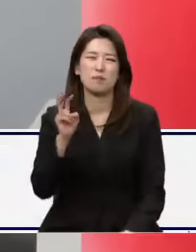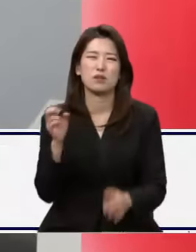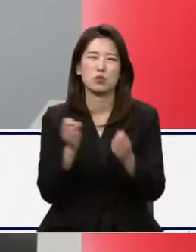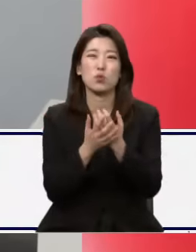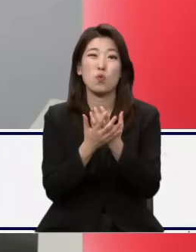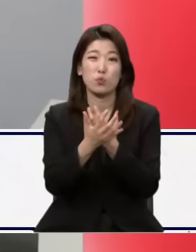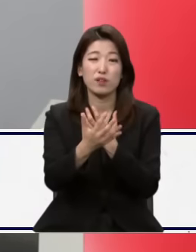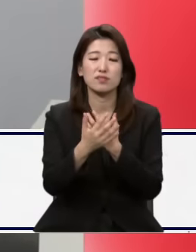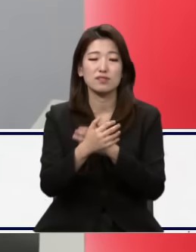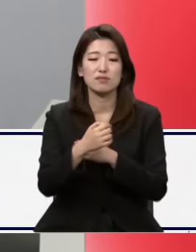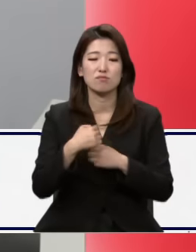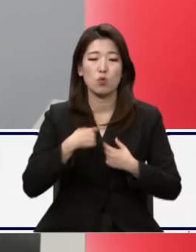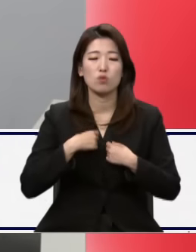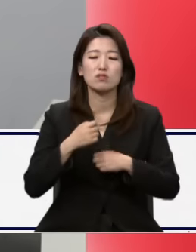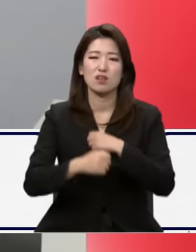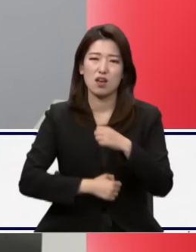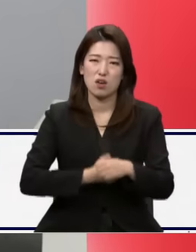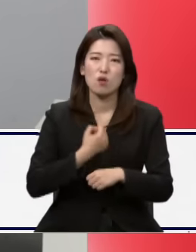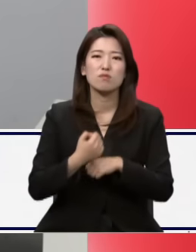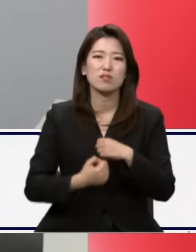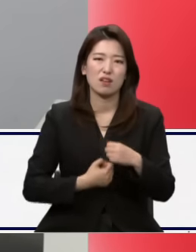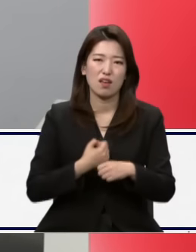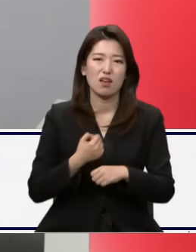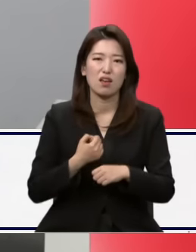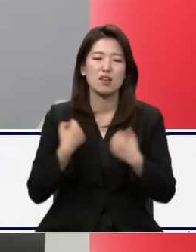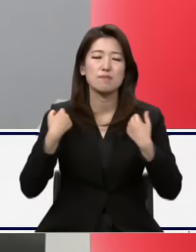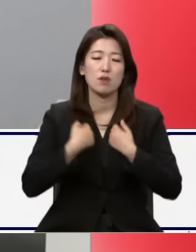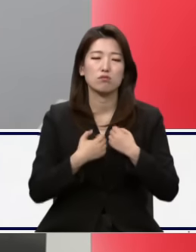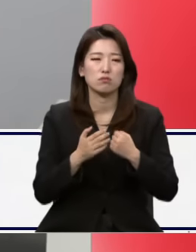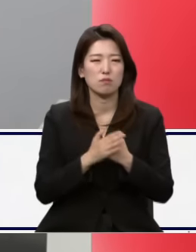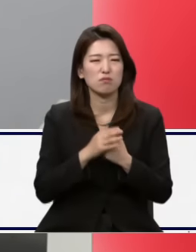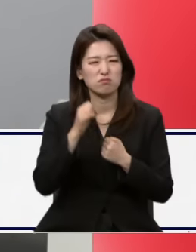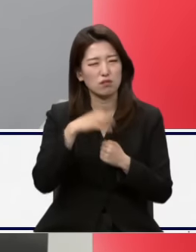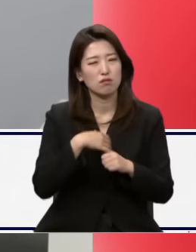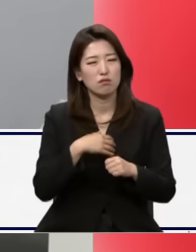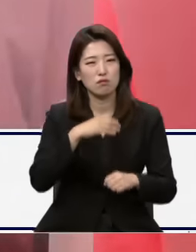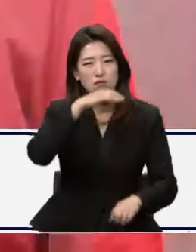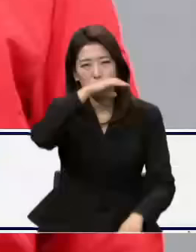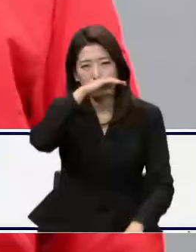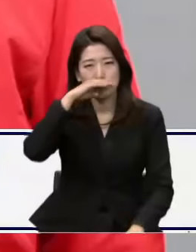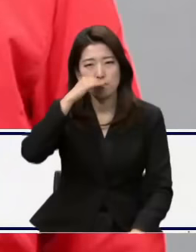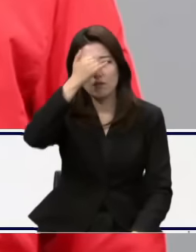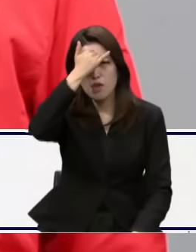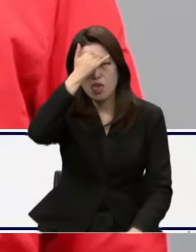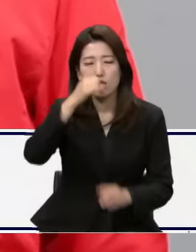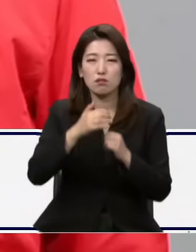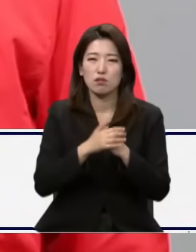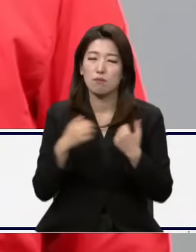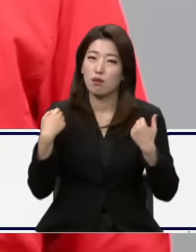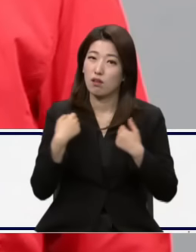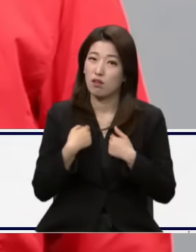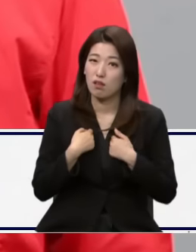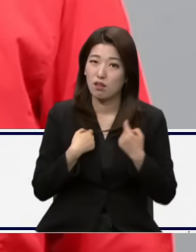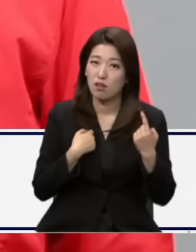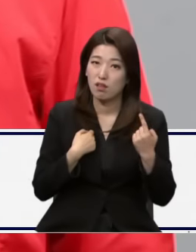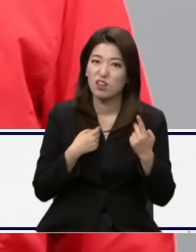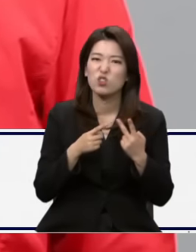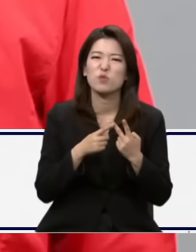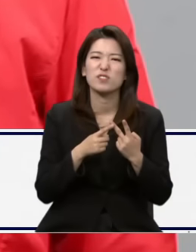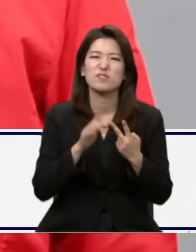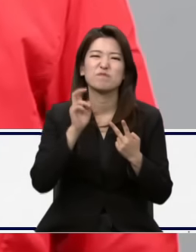차원에서 뭐 정장을 입었다 이렇게 볼 수도 있는 것이고 또 한편으로는 당의 부담이 지금 되고 있다라는